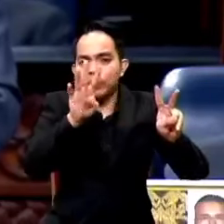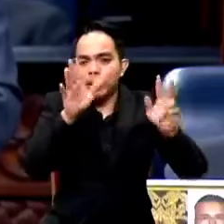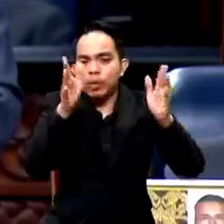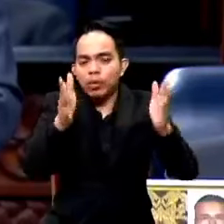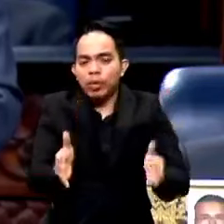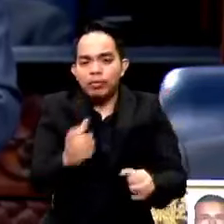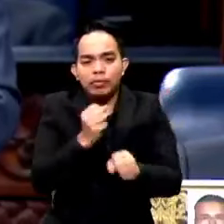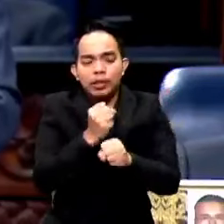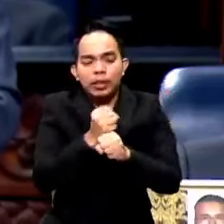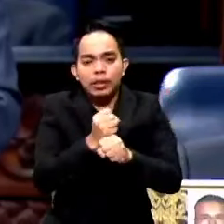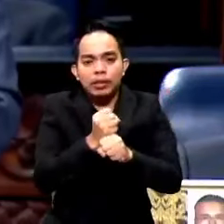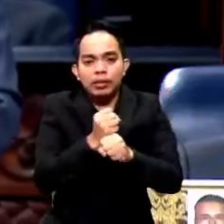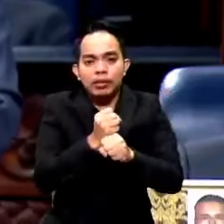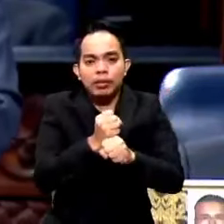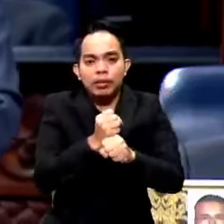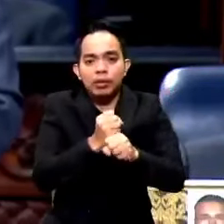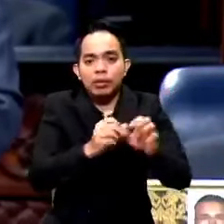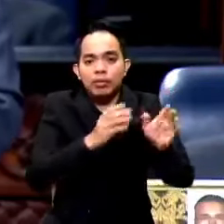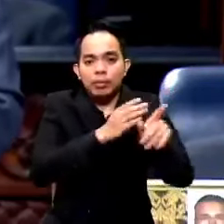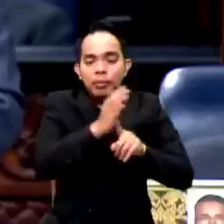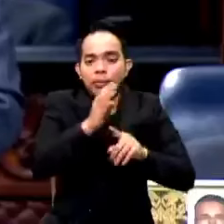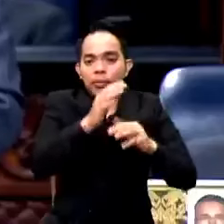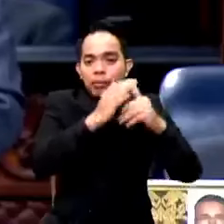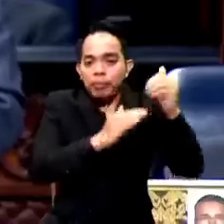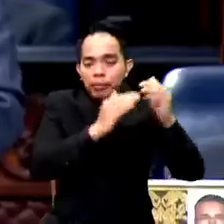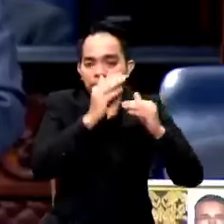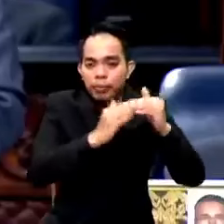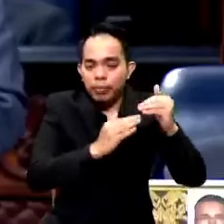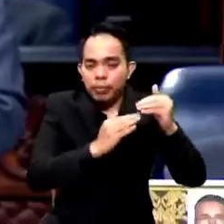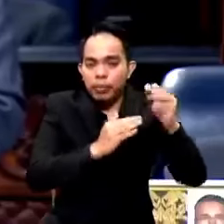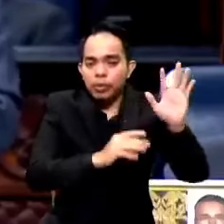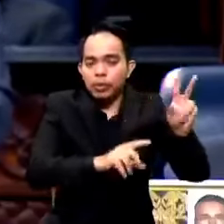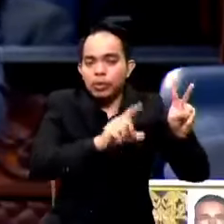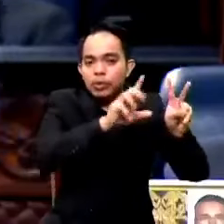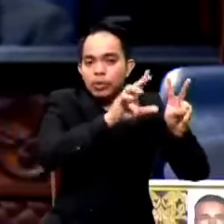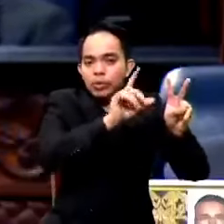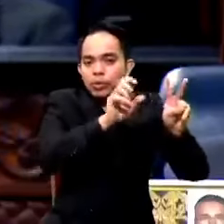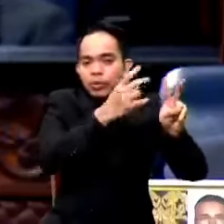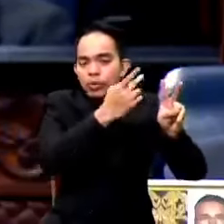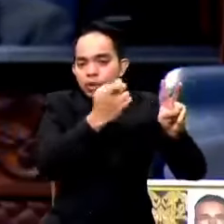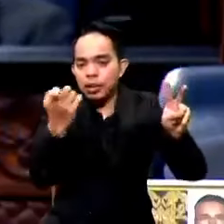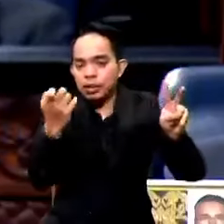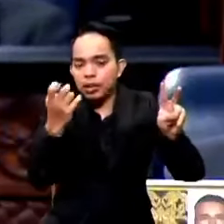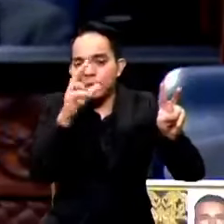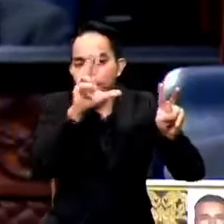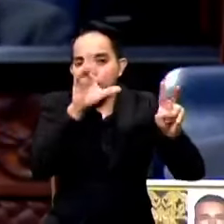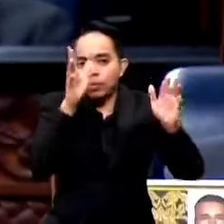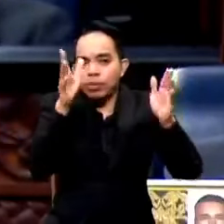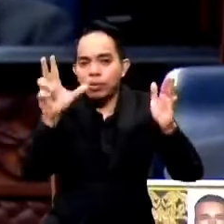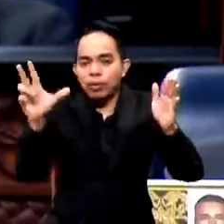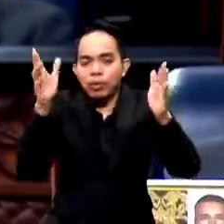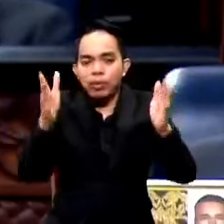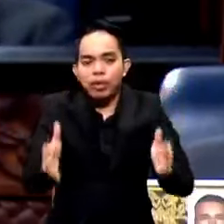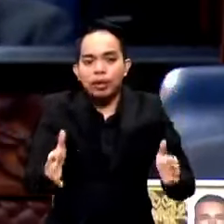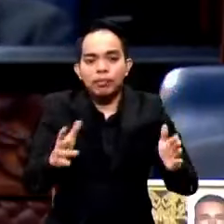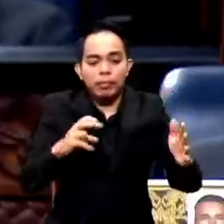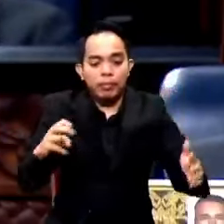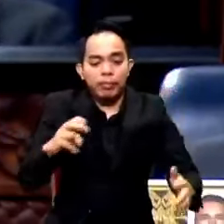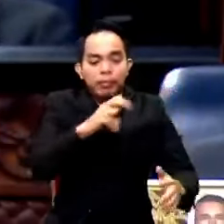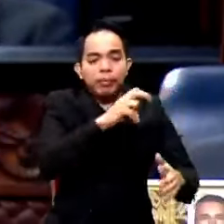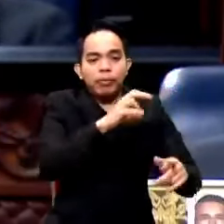orang sekor Pemban 33 orang dan sektor pengangkutan